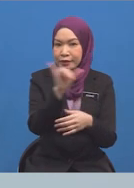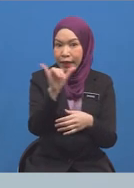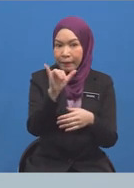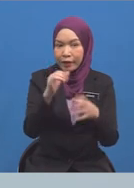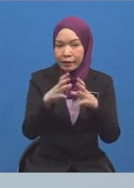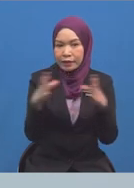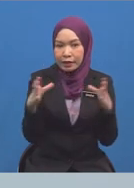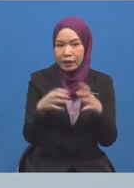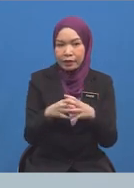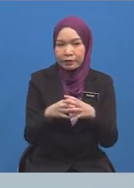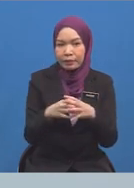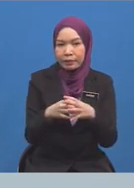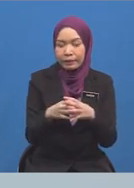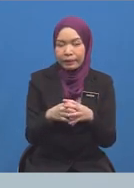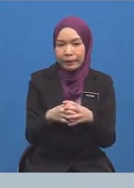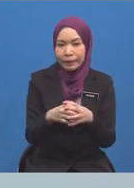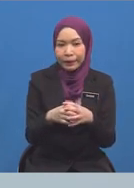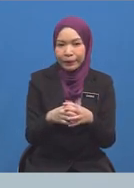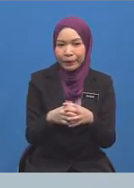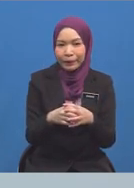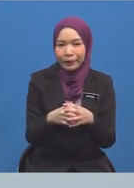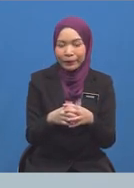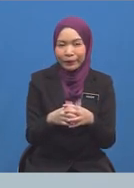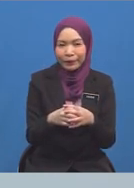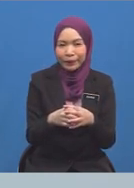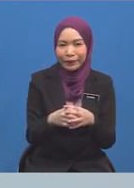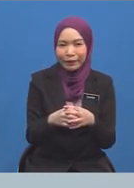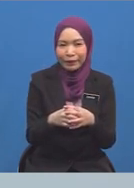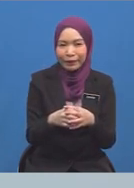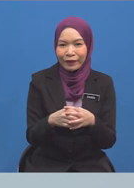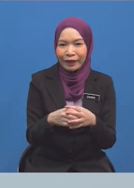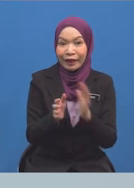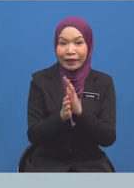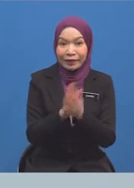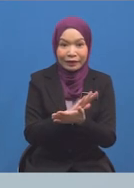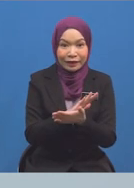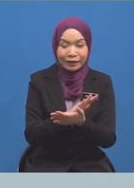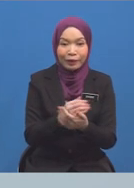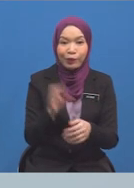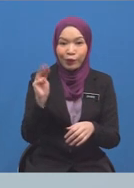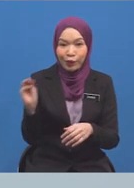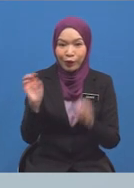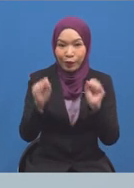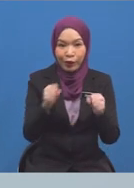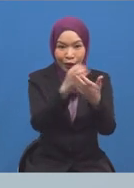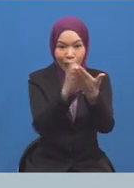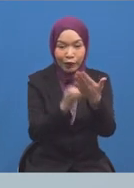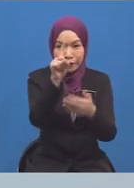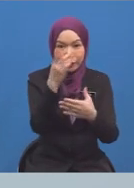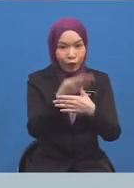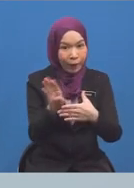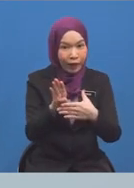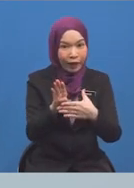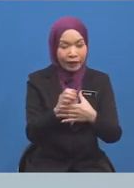secara mencancang Selepas itu murid-murid bolehlah menorehkan satu bahagian